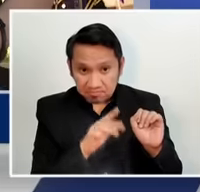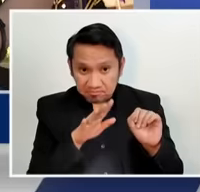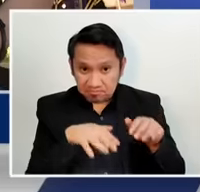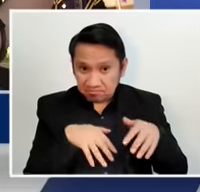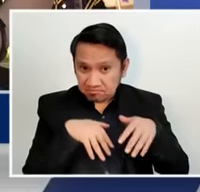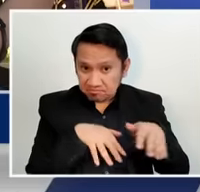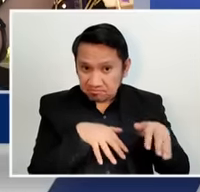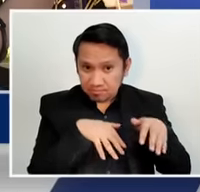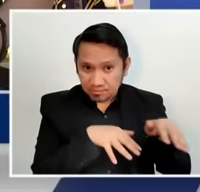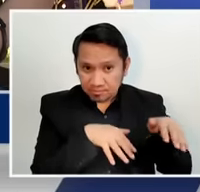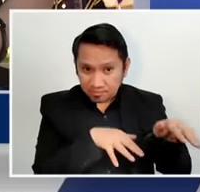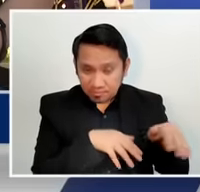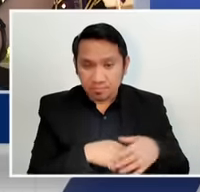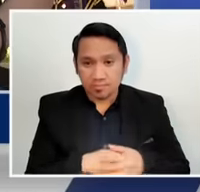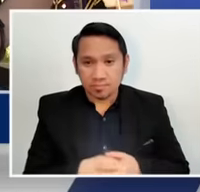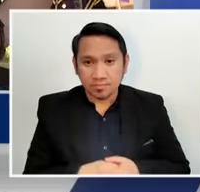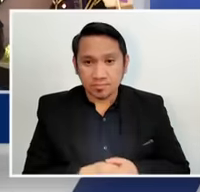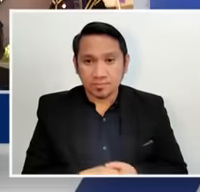dyan?